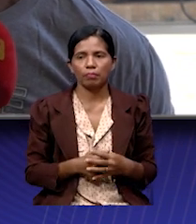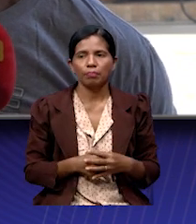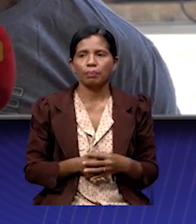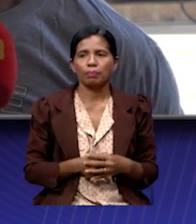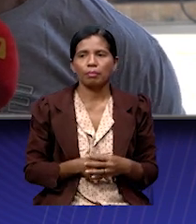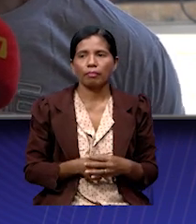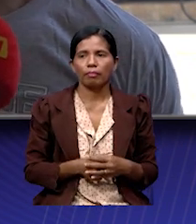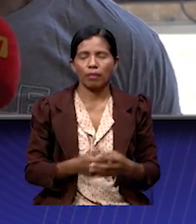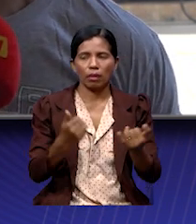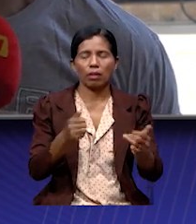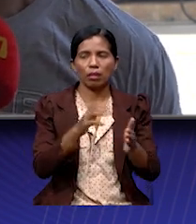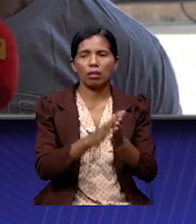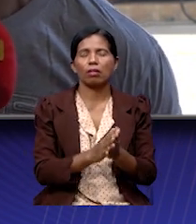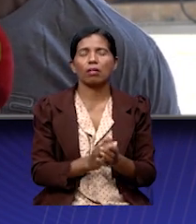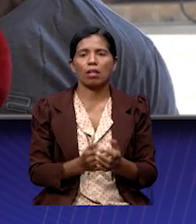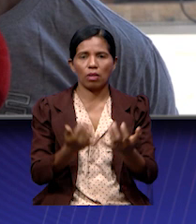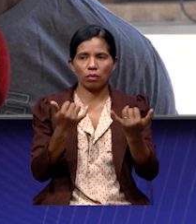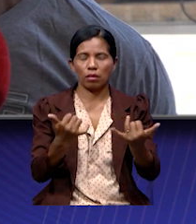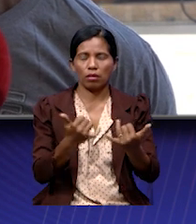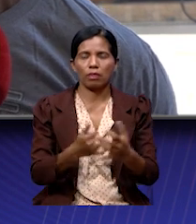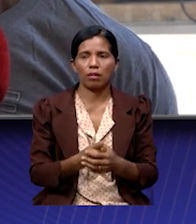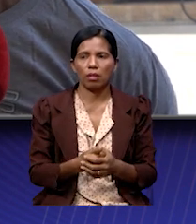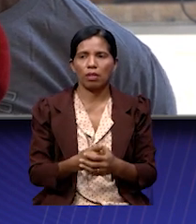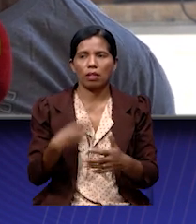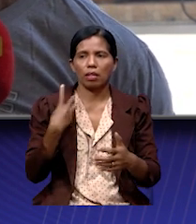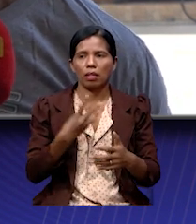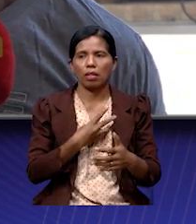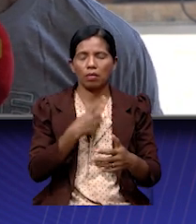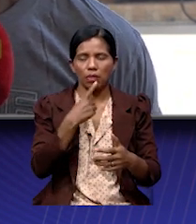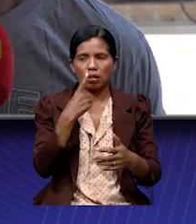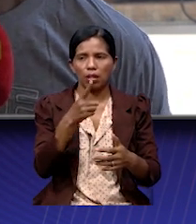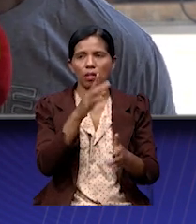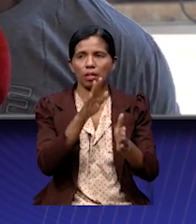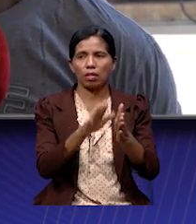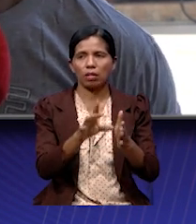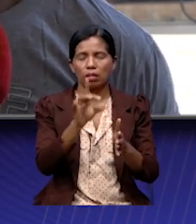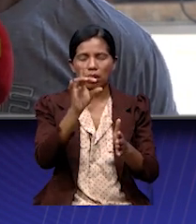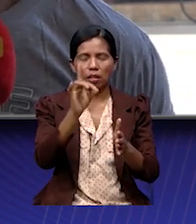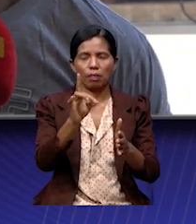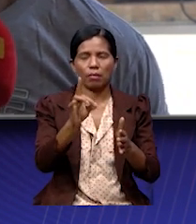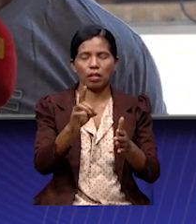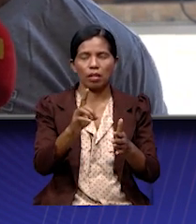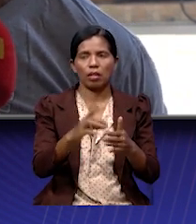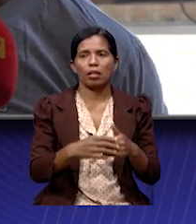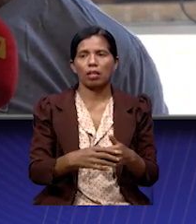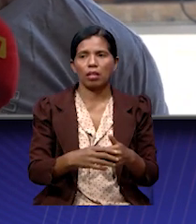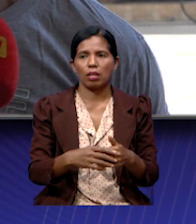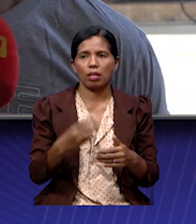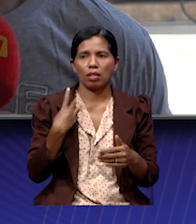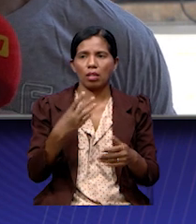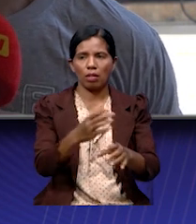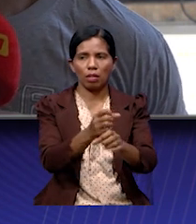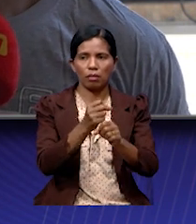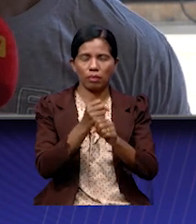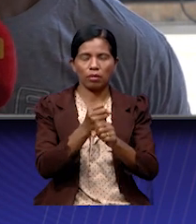Agora dah key close, agora dah, kami temi ni margin kari, 8 sen de, khusi kami orang foto si